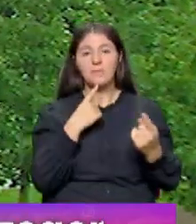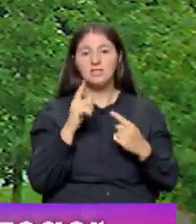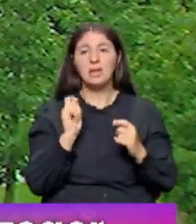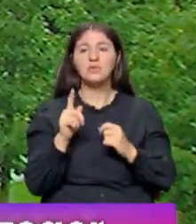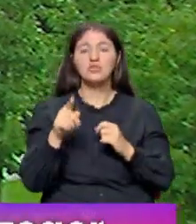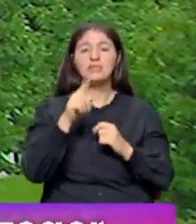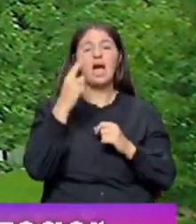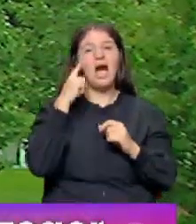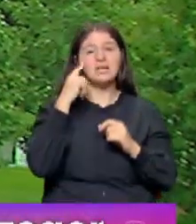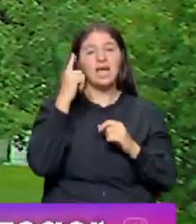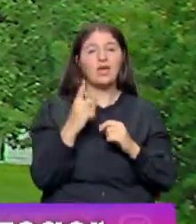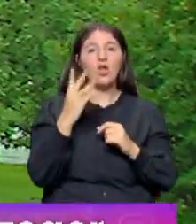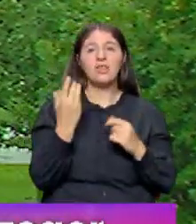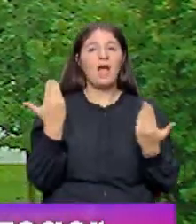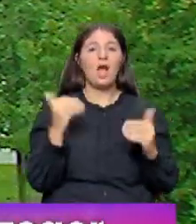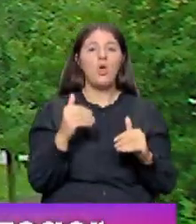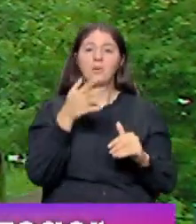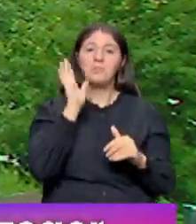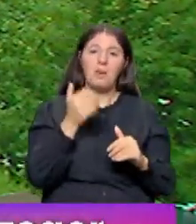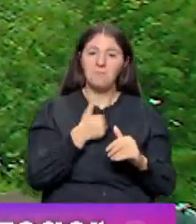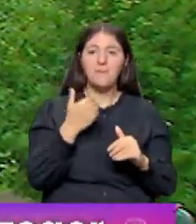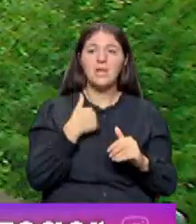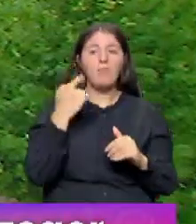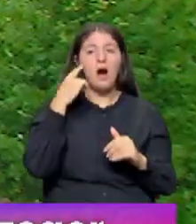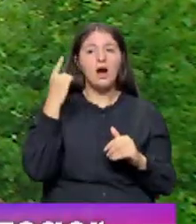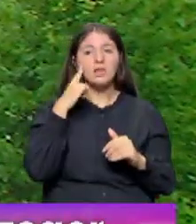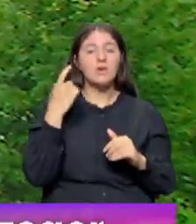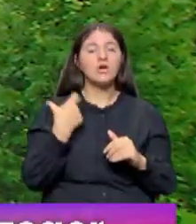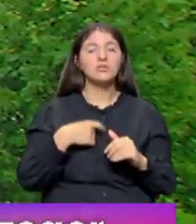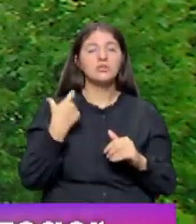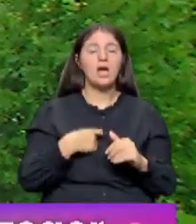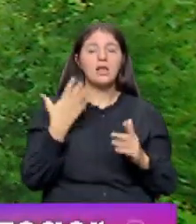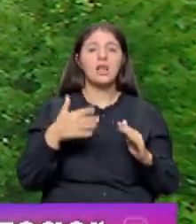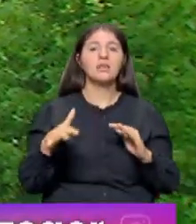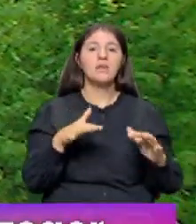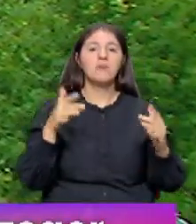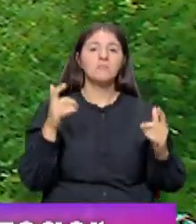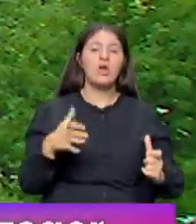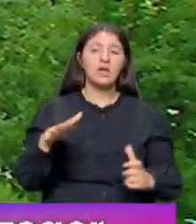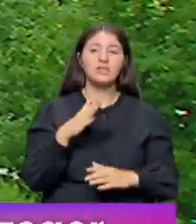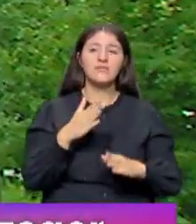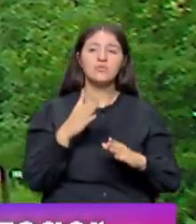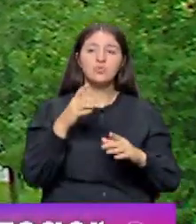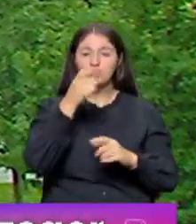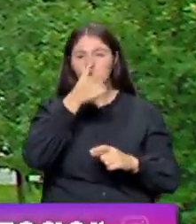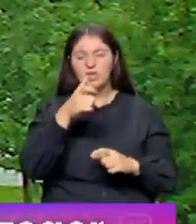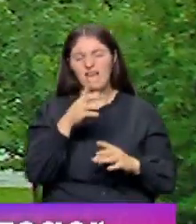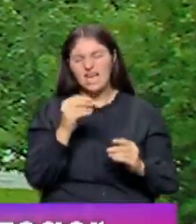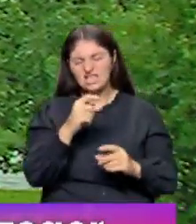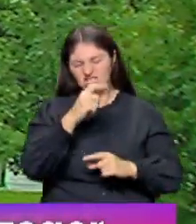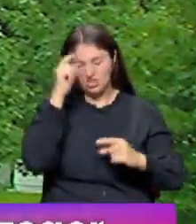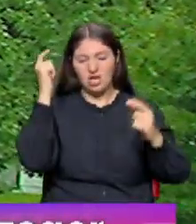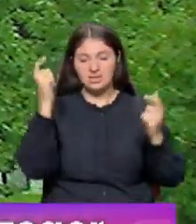bahsedince sizin aklınıza ilk olarak ne geliyor Bilmem benim aklıma özellikle deprem bölgesinde Yurdun en sıcak